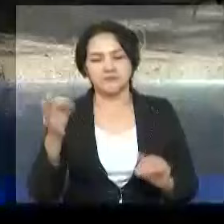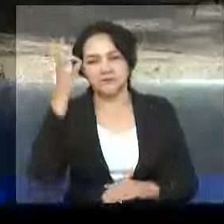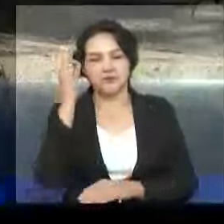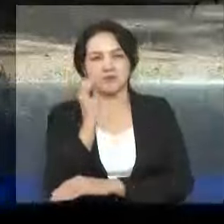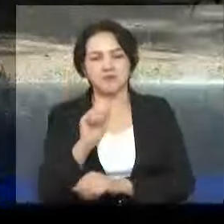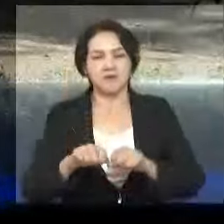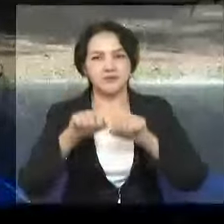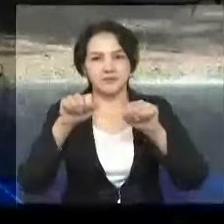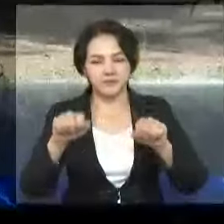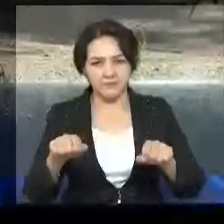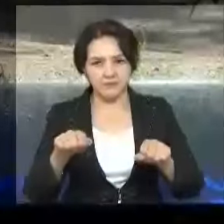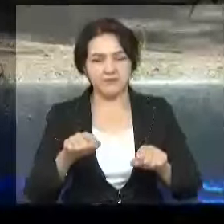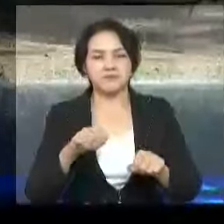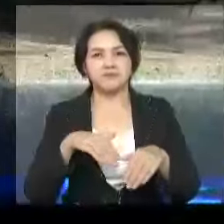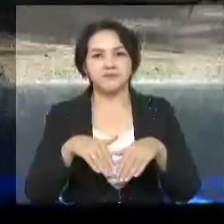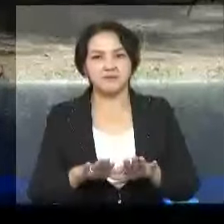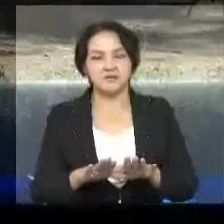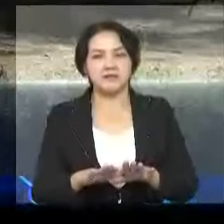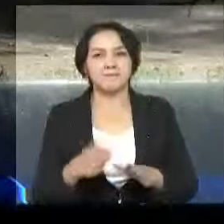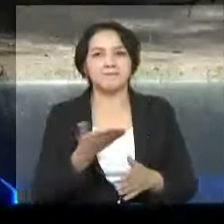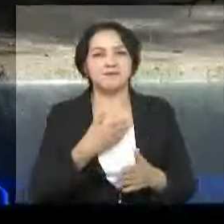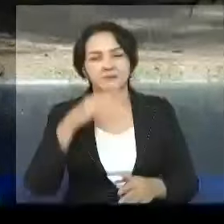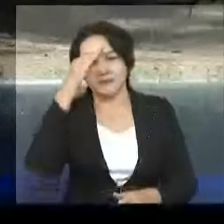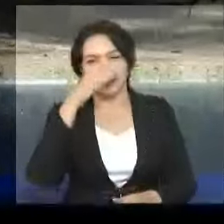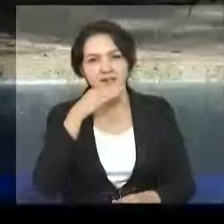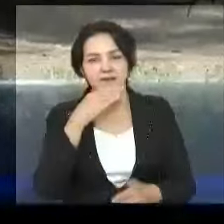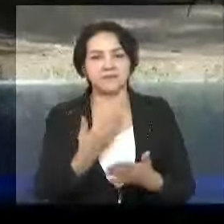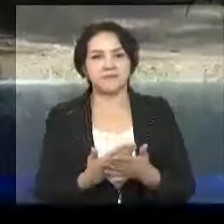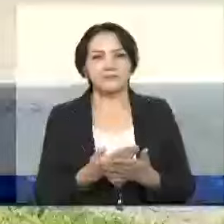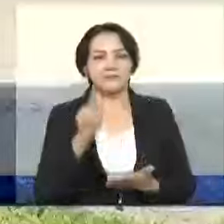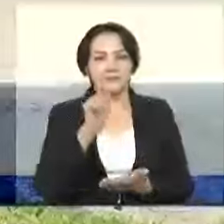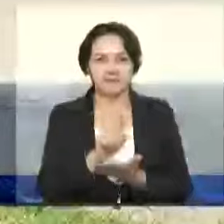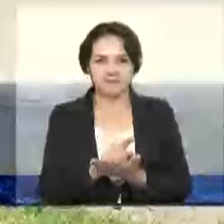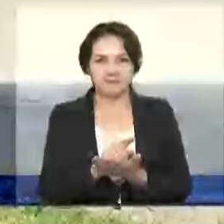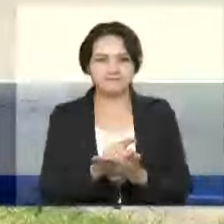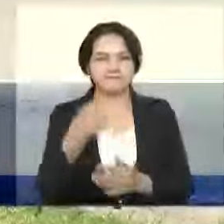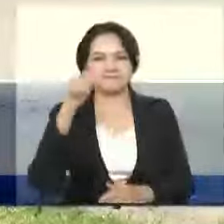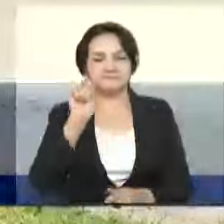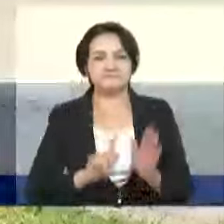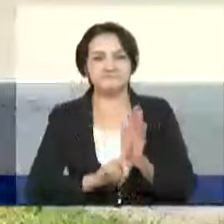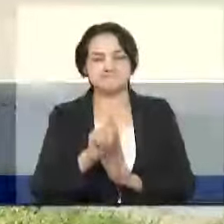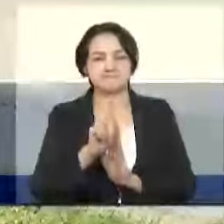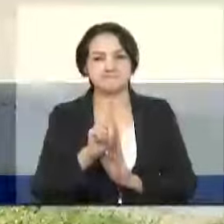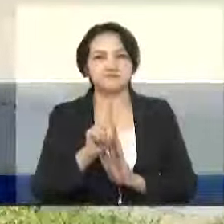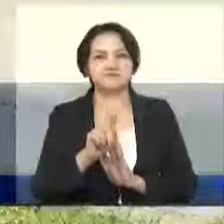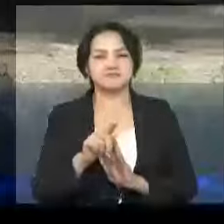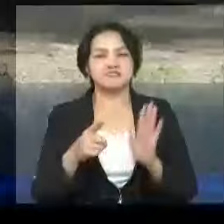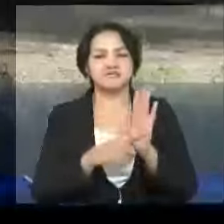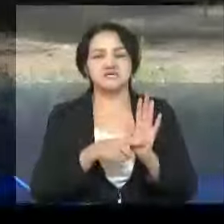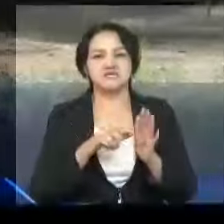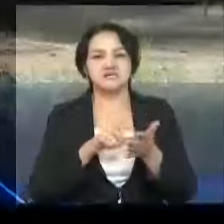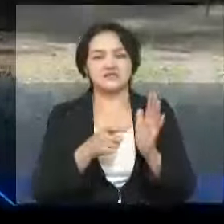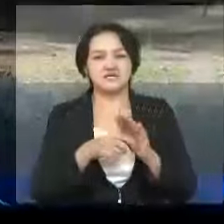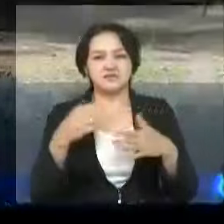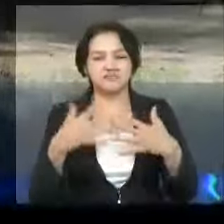мемориалдық естелік тақтасын қоюды шештік. Ол біздің әкеміздің алдымыздағы парызымыз. Соғыс басталғанда ол кісі 7 класс бітіріп,